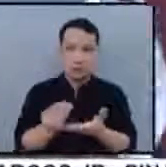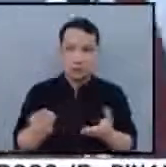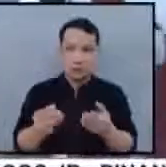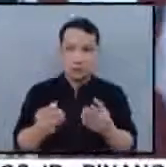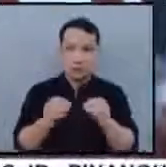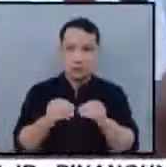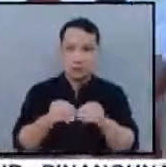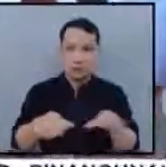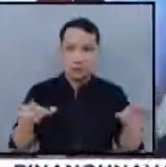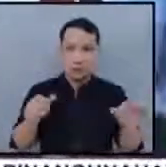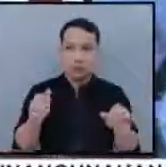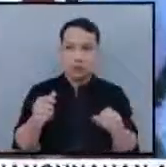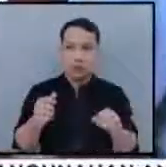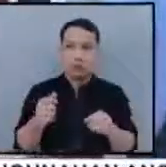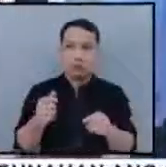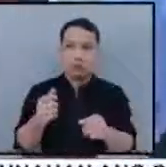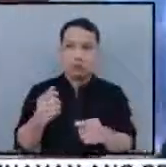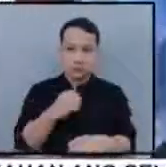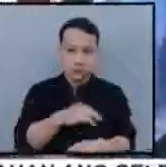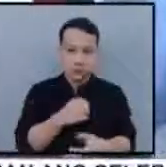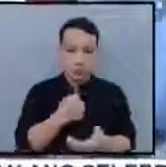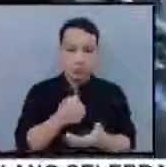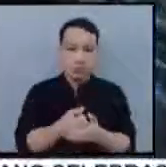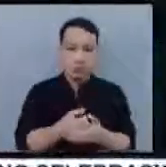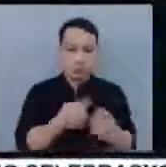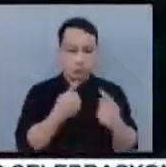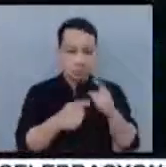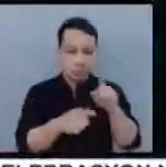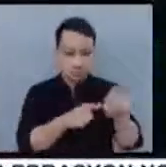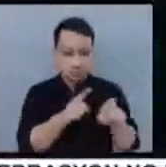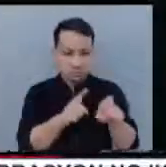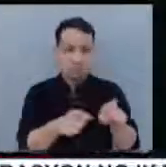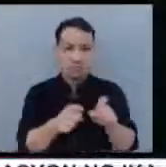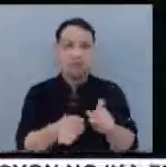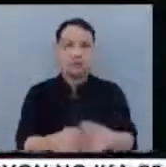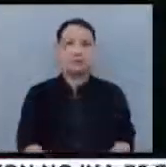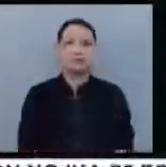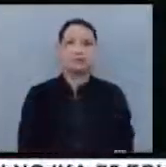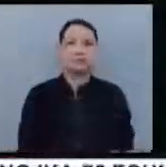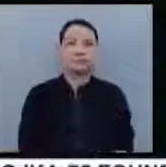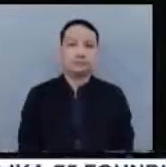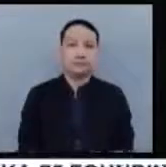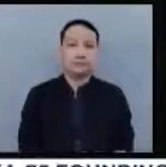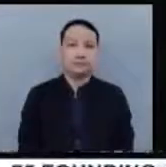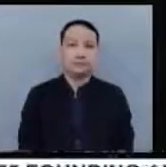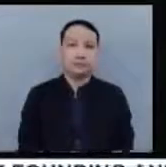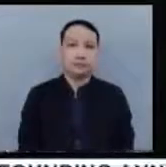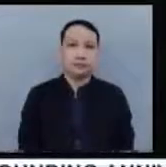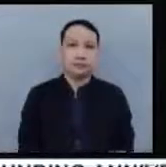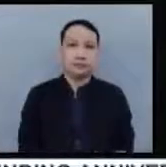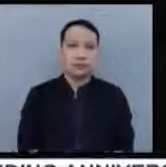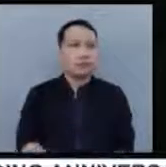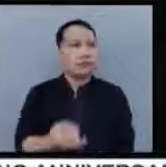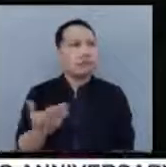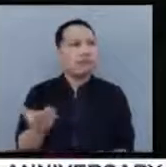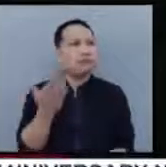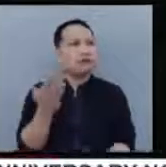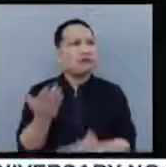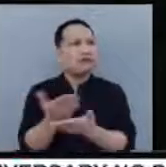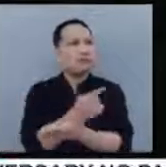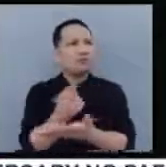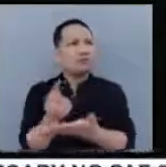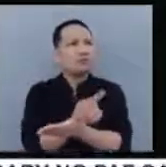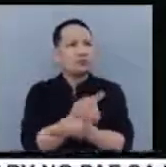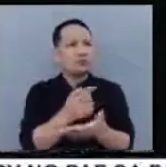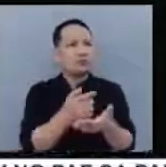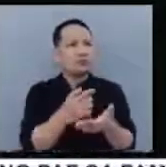Pakinggan natin ang ilan sa aking nakausap. Yung ibinaba nila ng ilang beses, walang nangyari. Mas higit